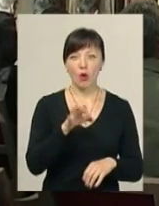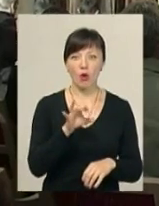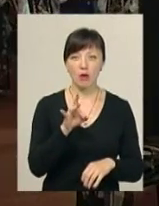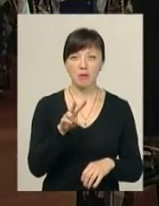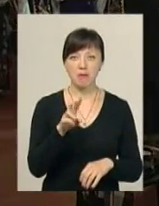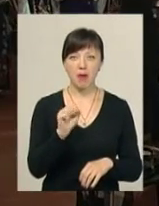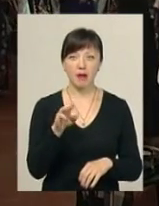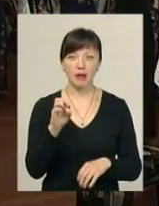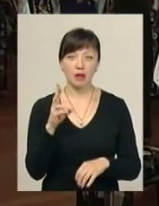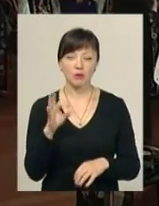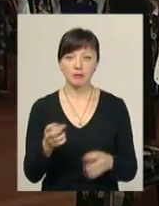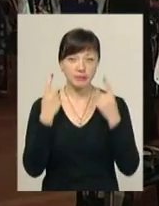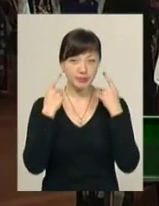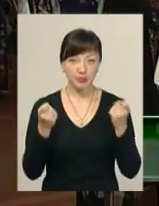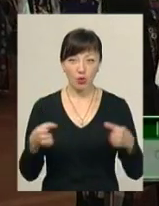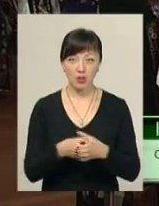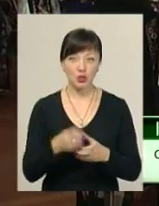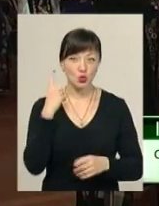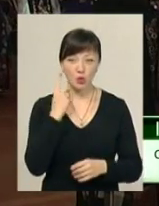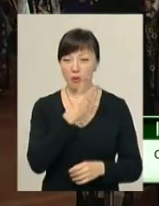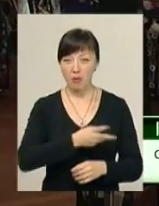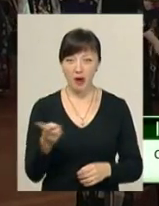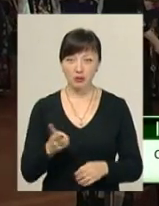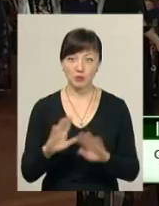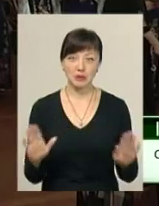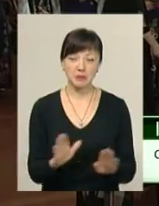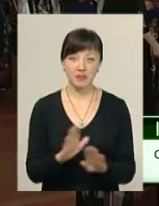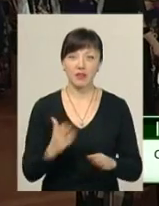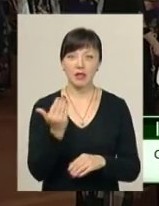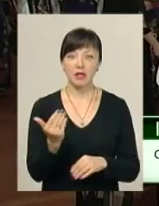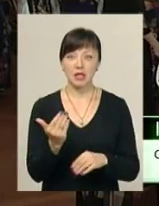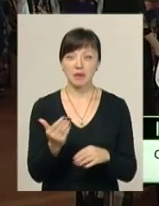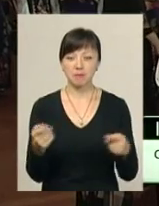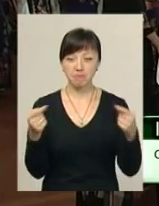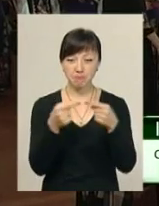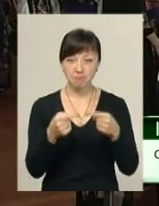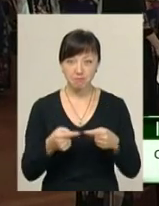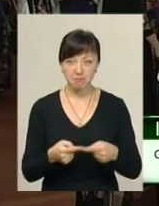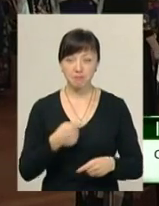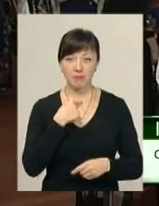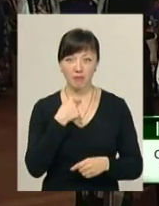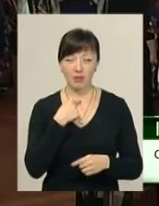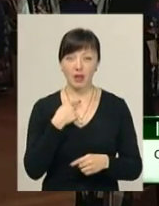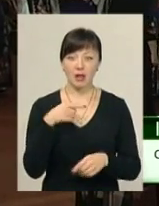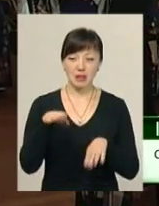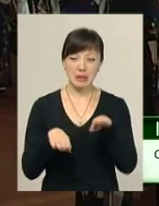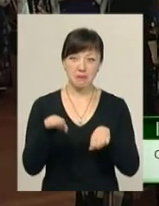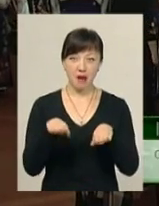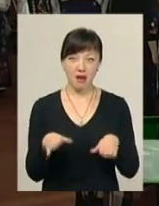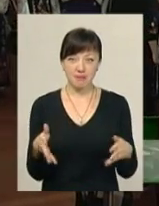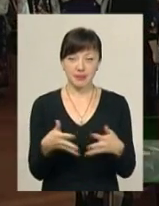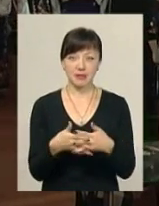Горбатенко. Потрясаючий колектив, ми чуємо, бачимо їхній спів, їхнє співзвуччя, їхні тимбральні